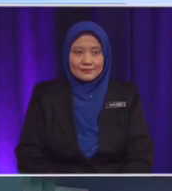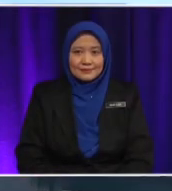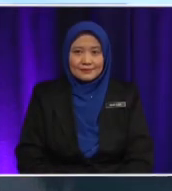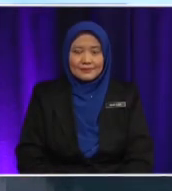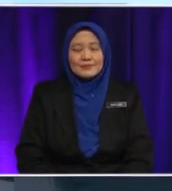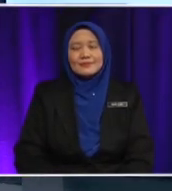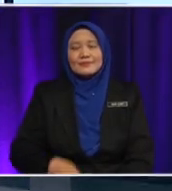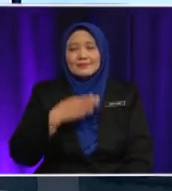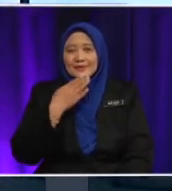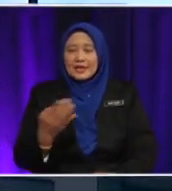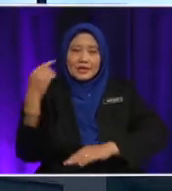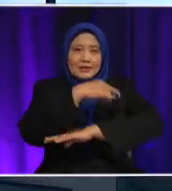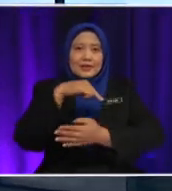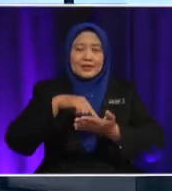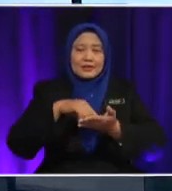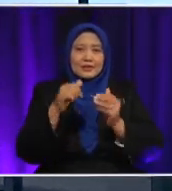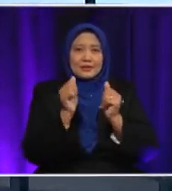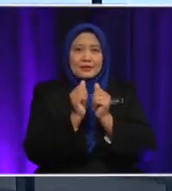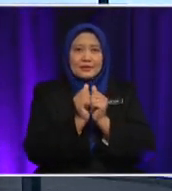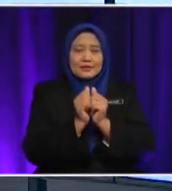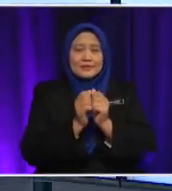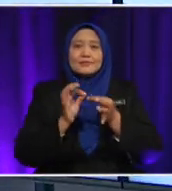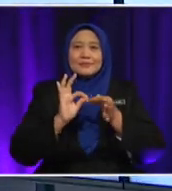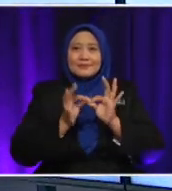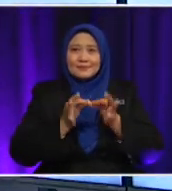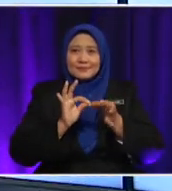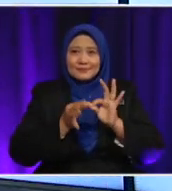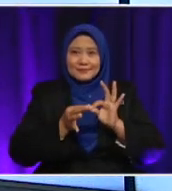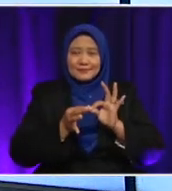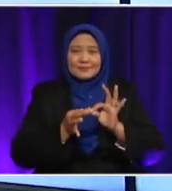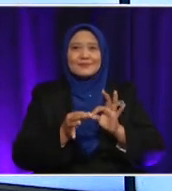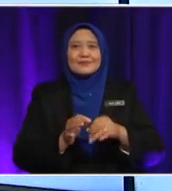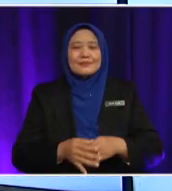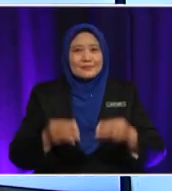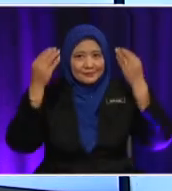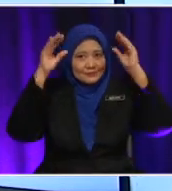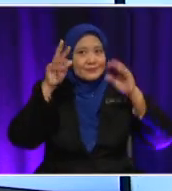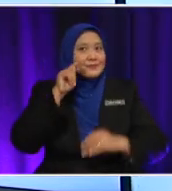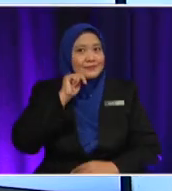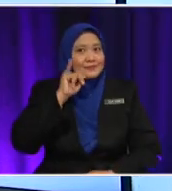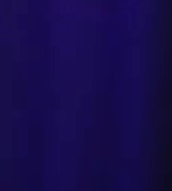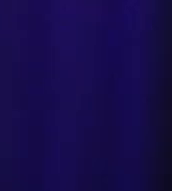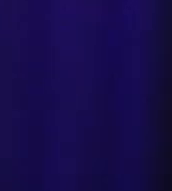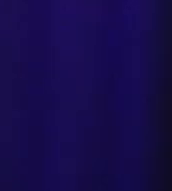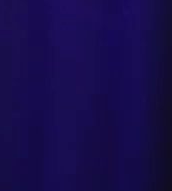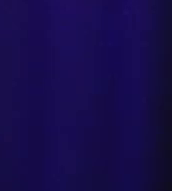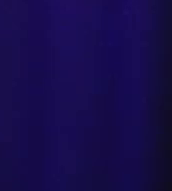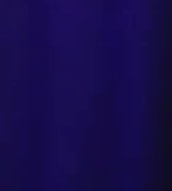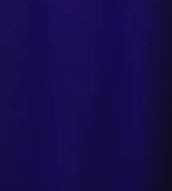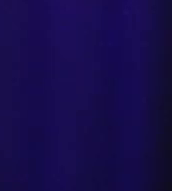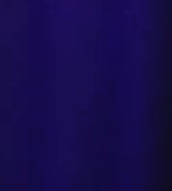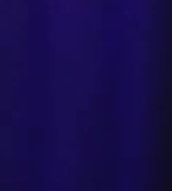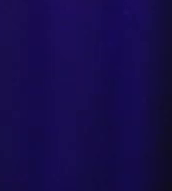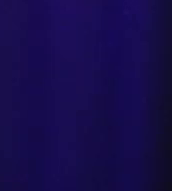Hari ini saya bersama dengan juru bahasa isyarat kita yaitu cekgu Nur ilda kamaruzaman dari